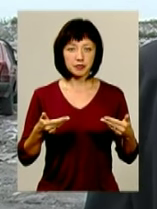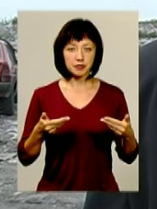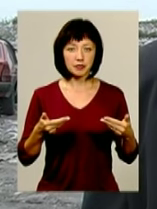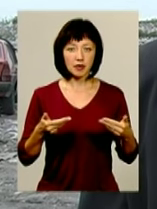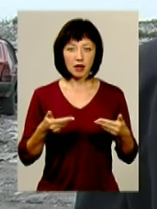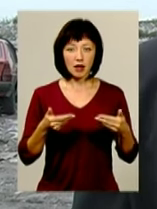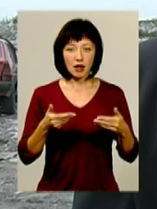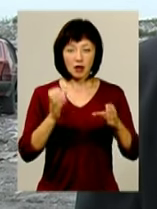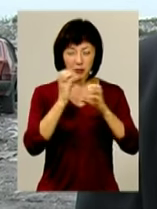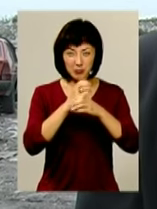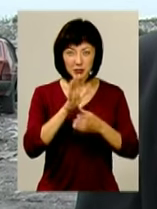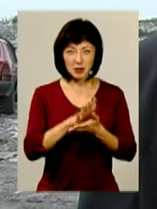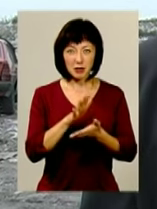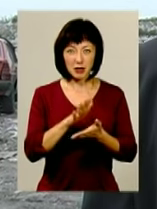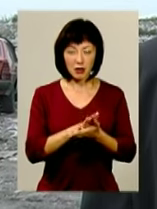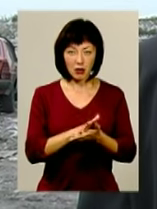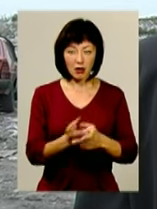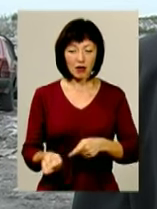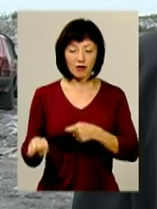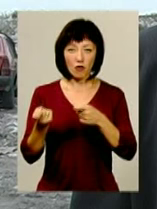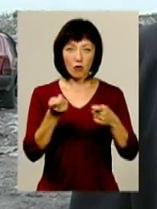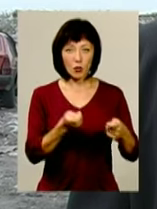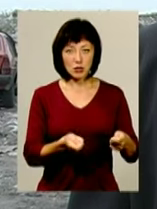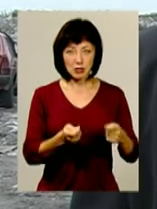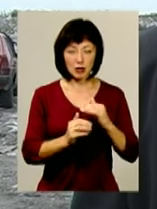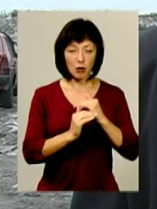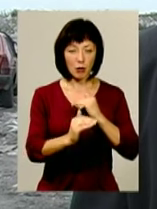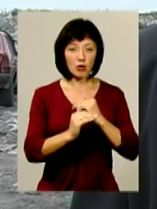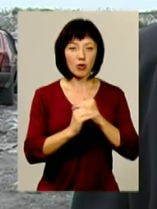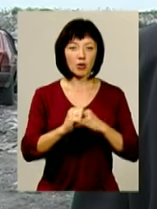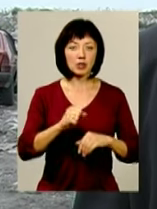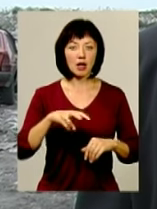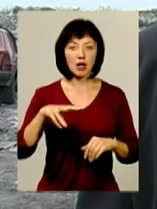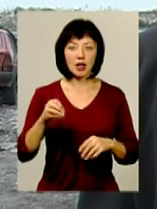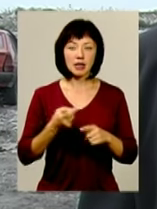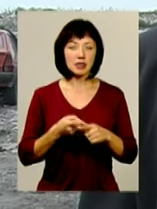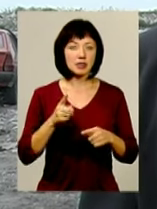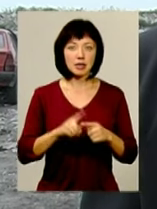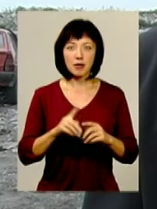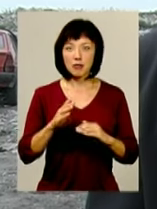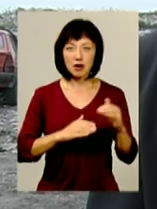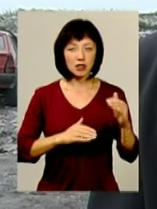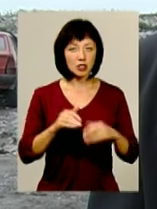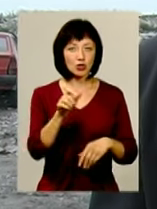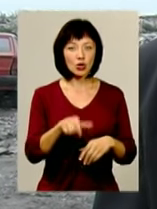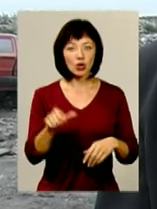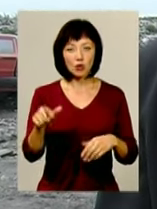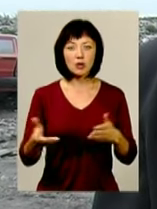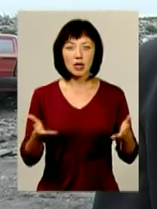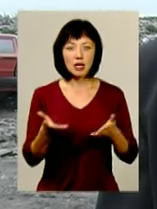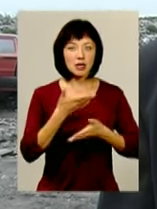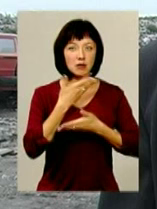морфологічний склад того сміття, яке вивозиться на полігон. Але це практично люди, які не